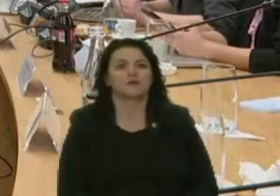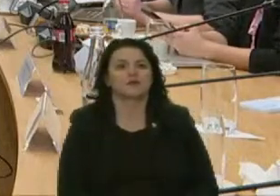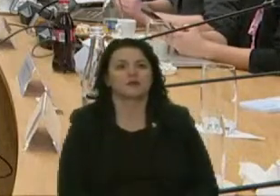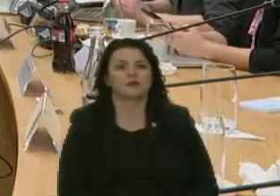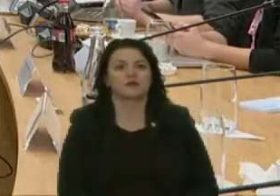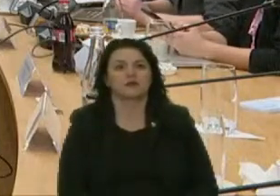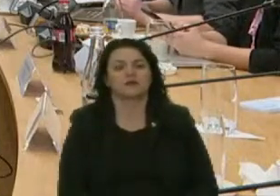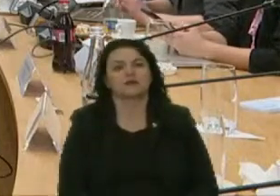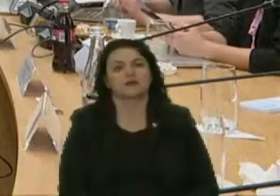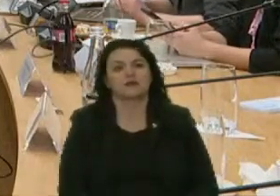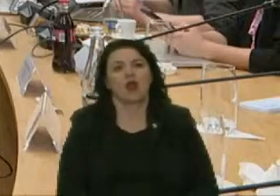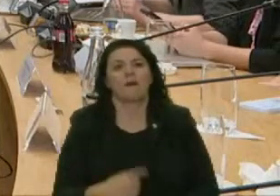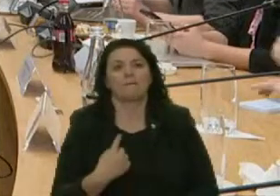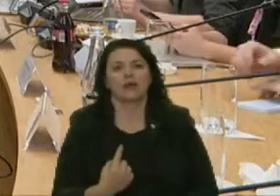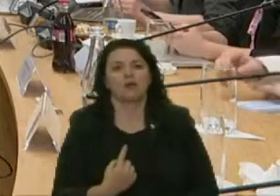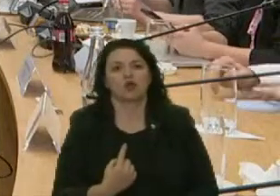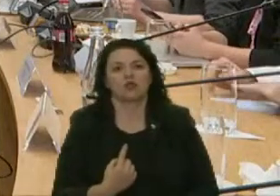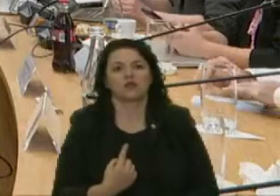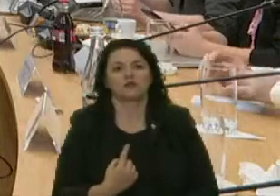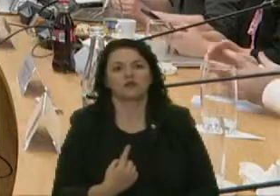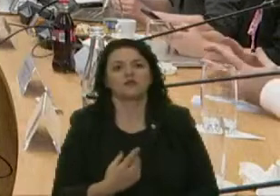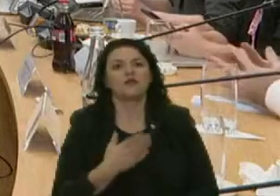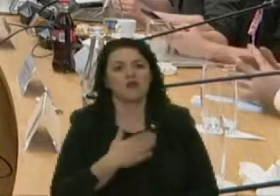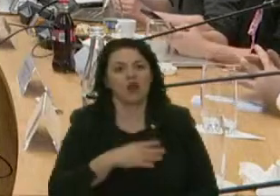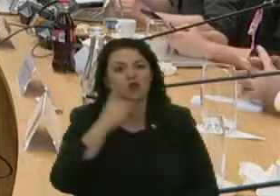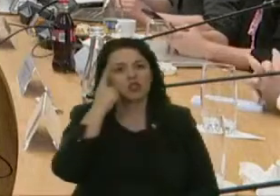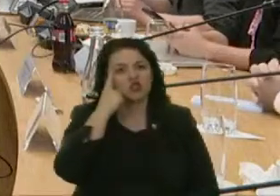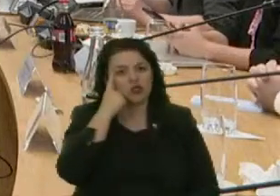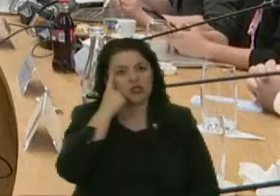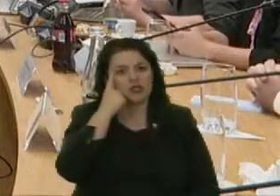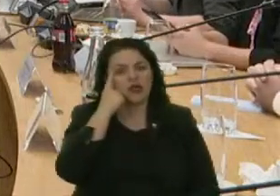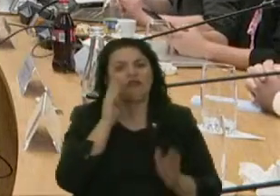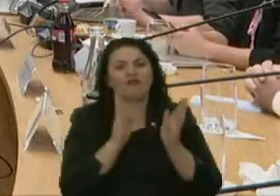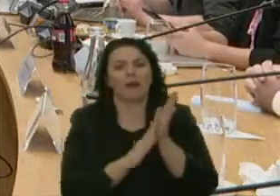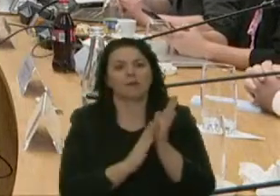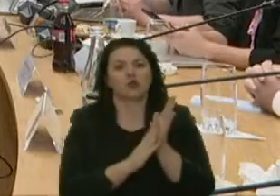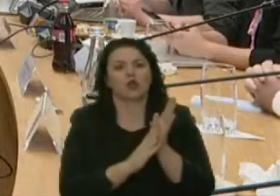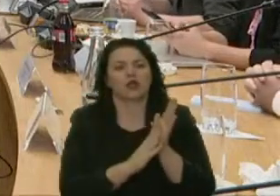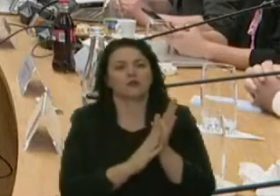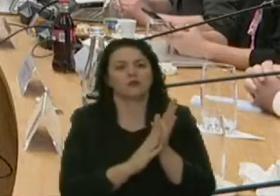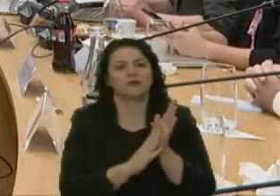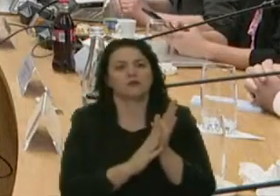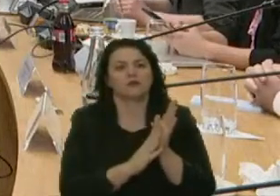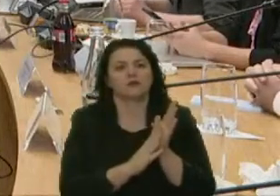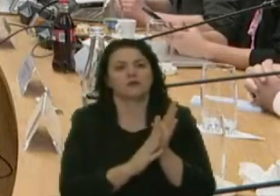președinte în primul rând aș vrea să știți faptul că